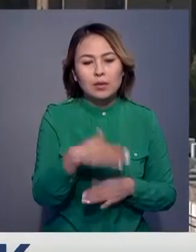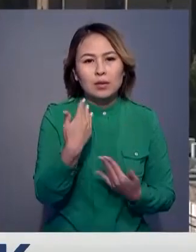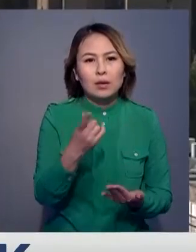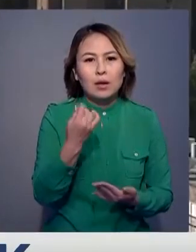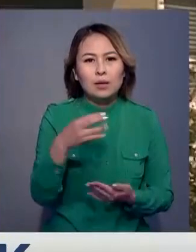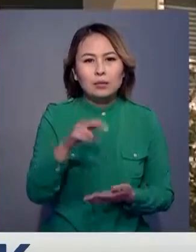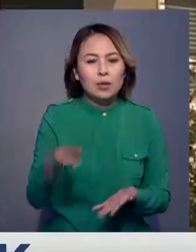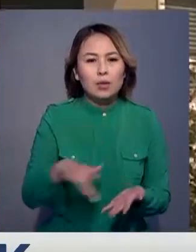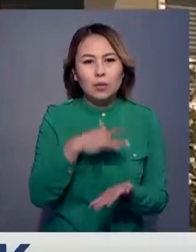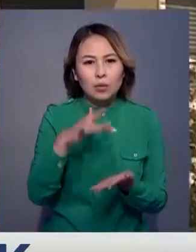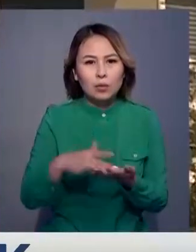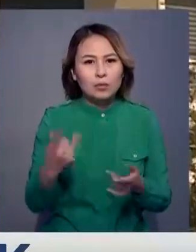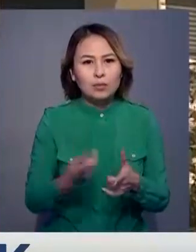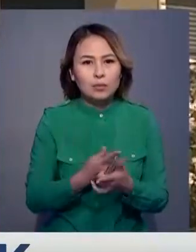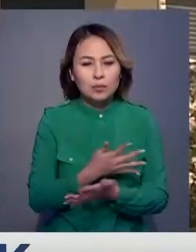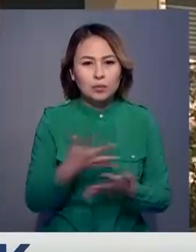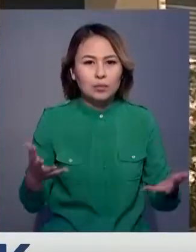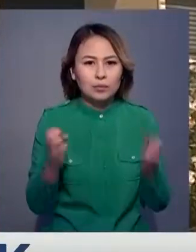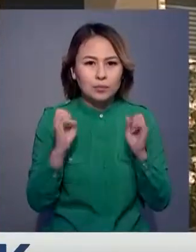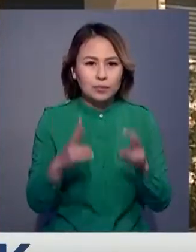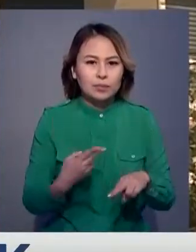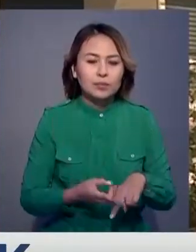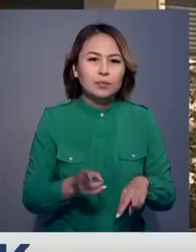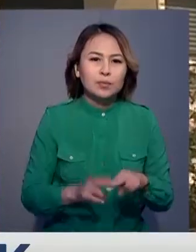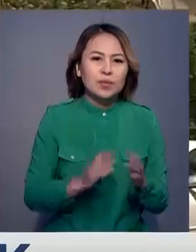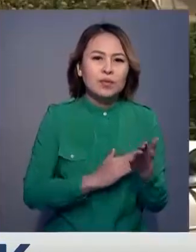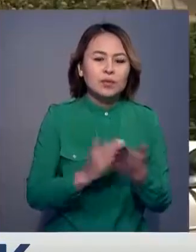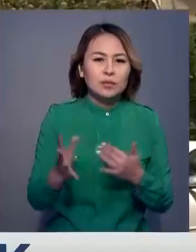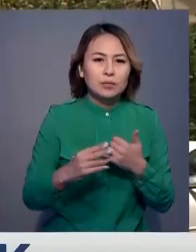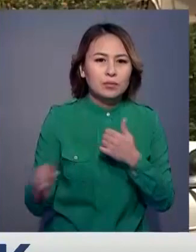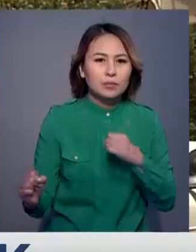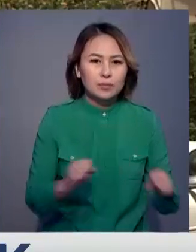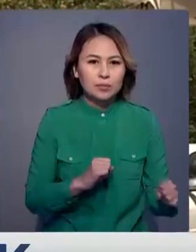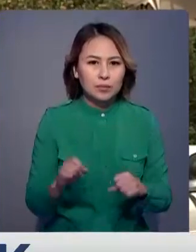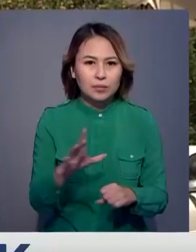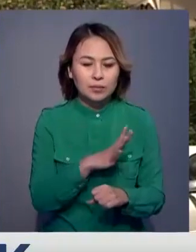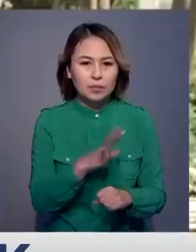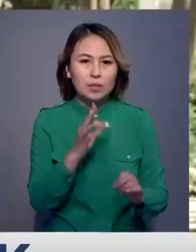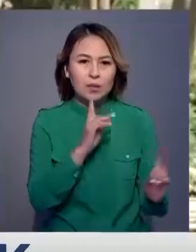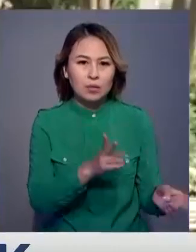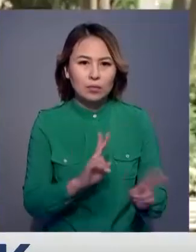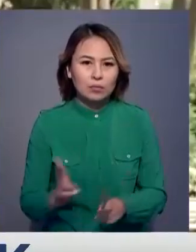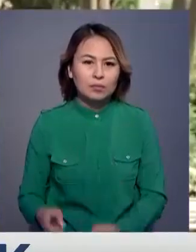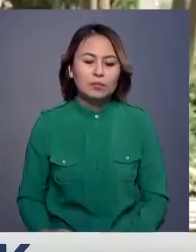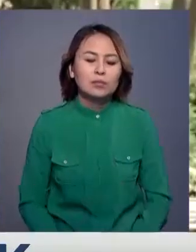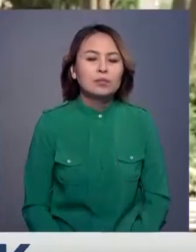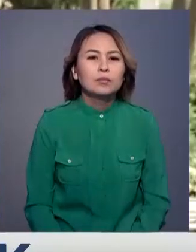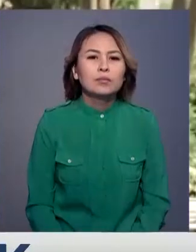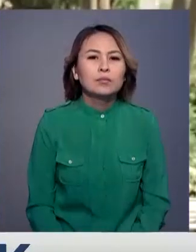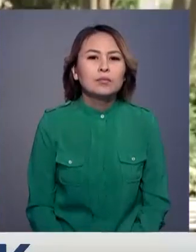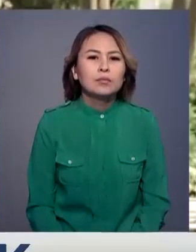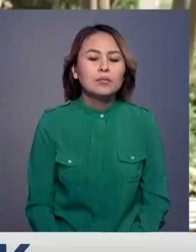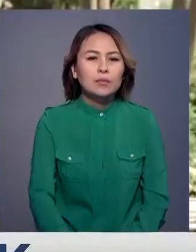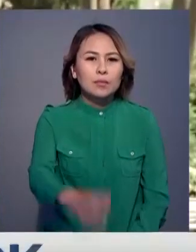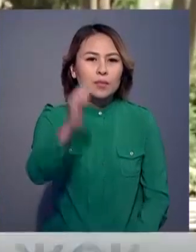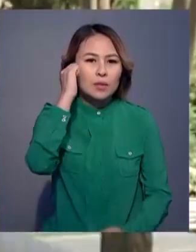мен оның төңірегіне үлкен қауіп төніп тұр. Жоғары балды жер сілкінісі әуелі сол қалаға қауіп төндіреді. Задача заключается в том, чтобы ескі